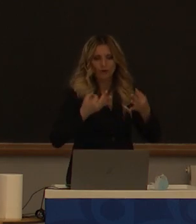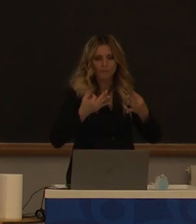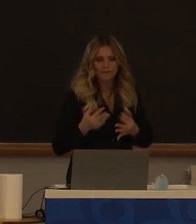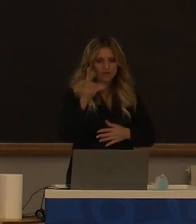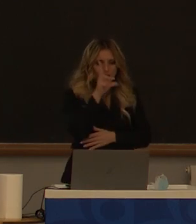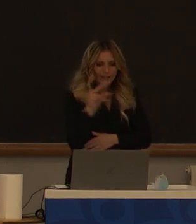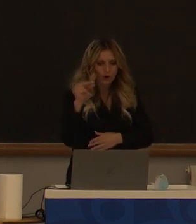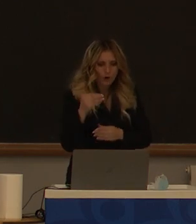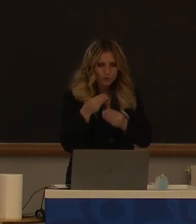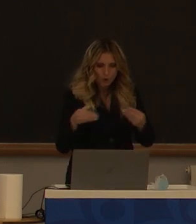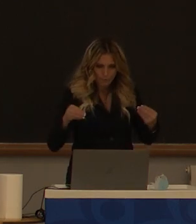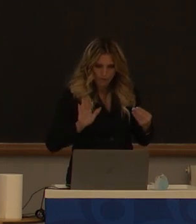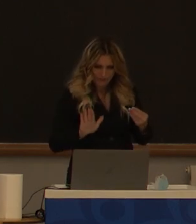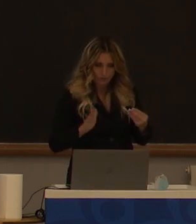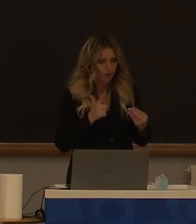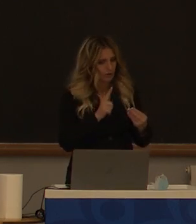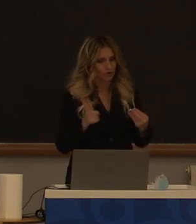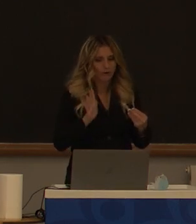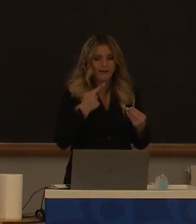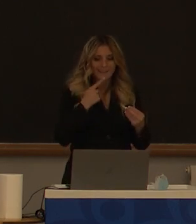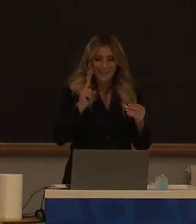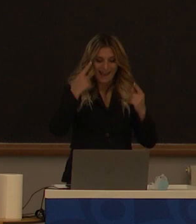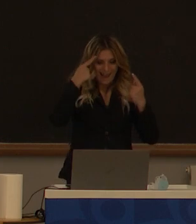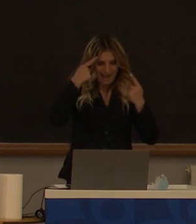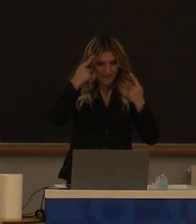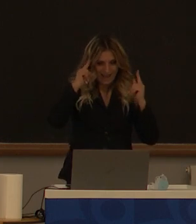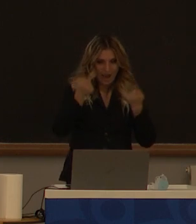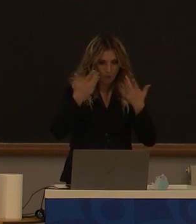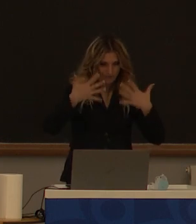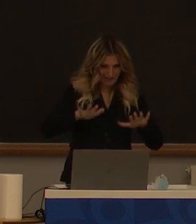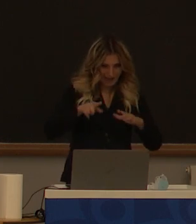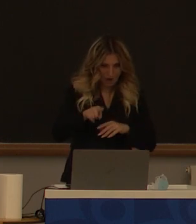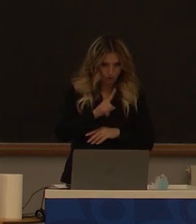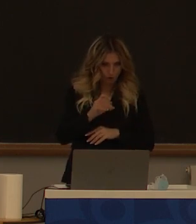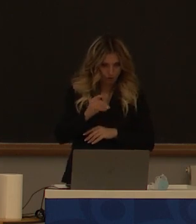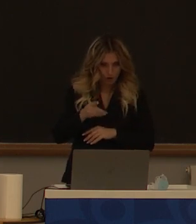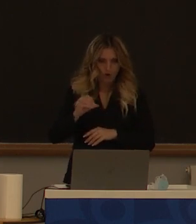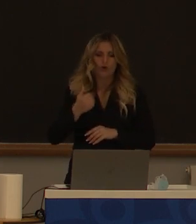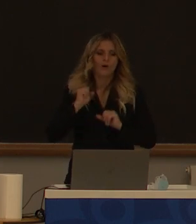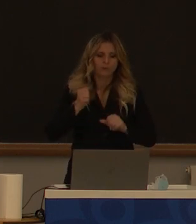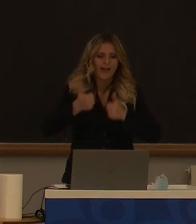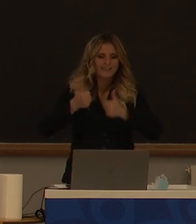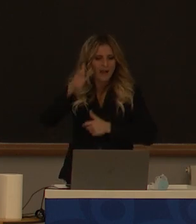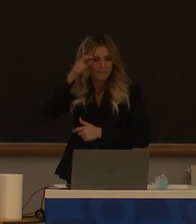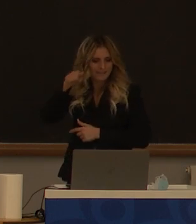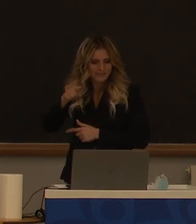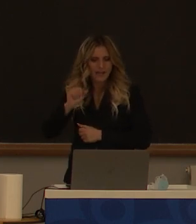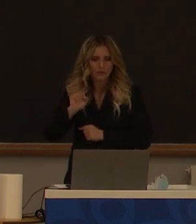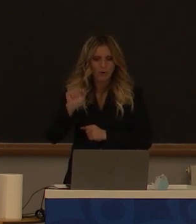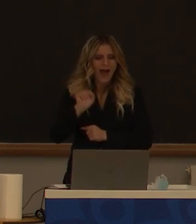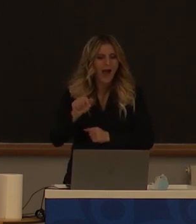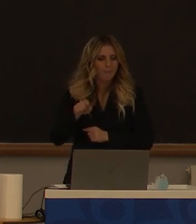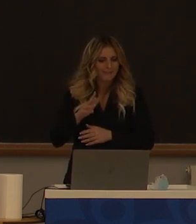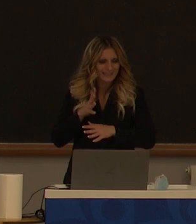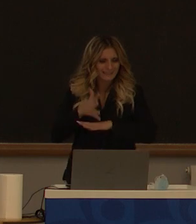l'ordine professionale, ma gli zoologi laureati in scienze biologiche possono ad esempio sostenere l'esame di Stato per l'abilitazione